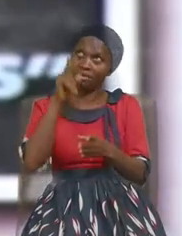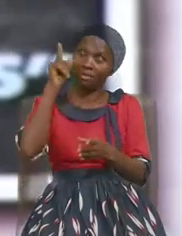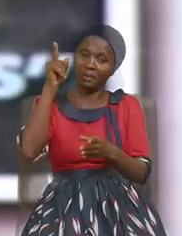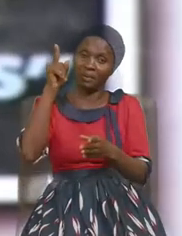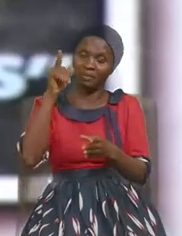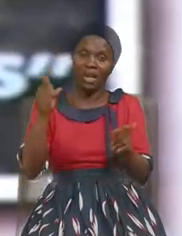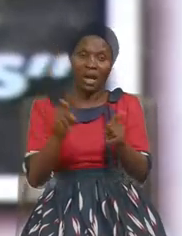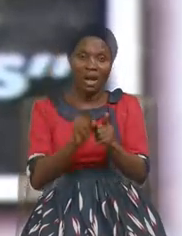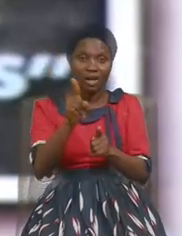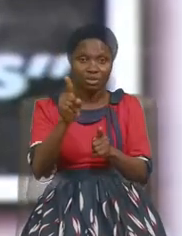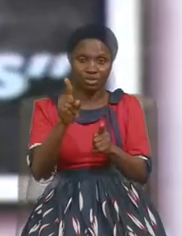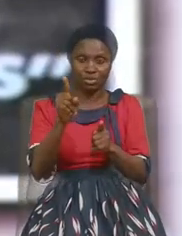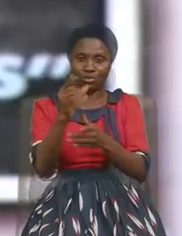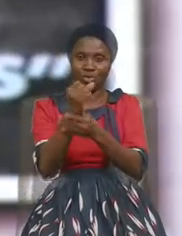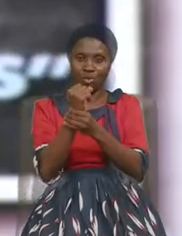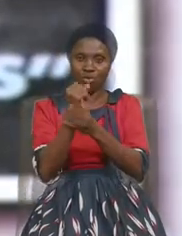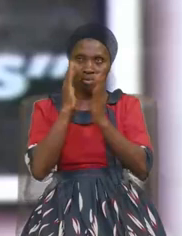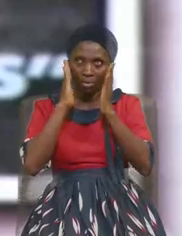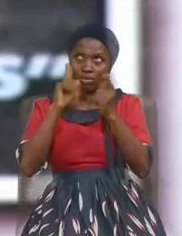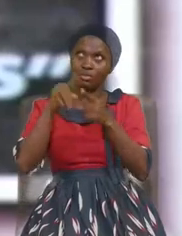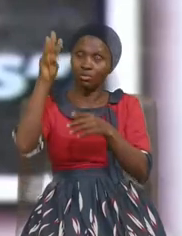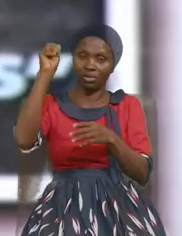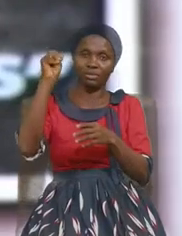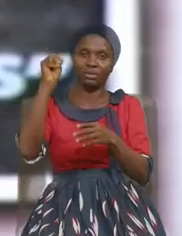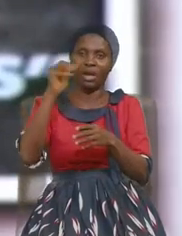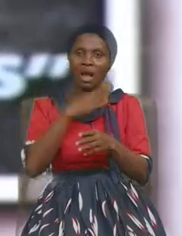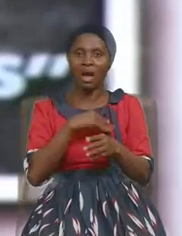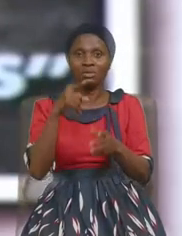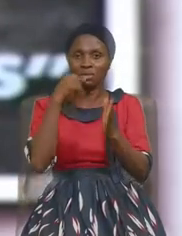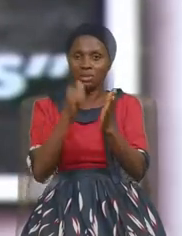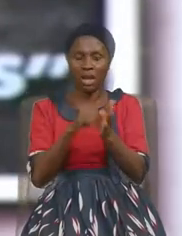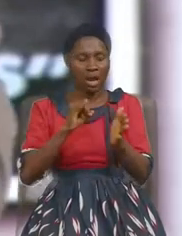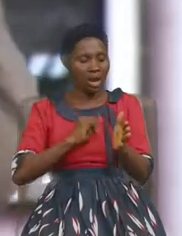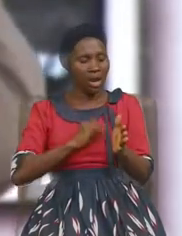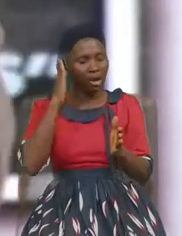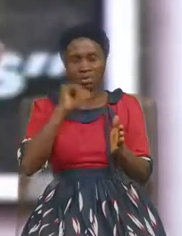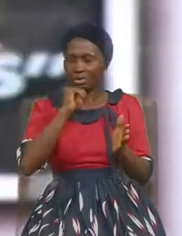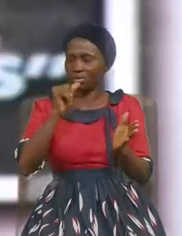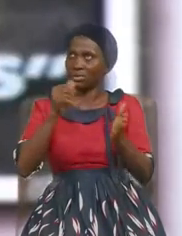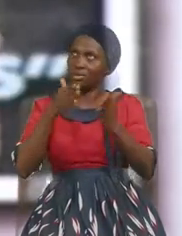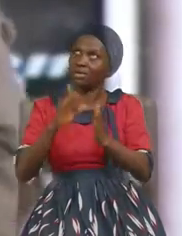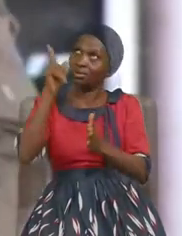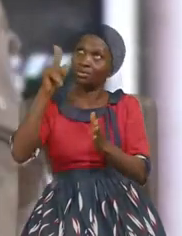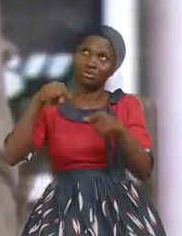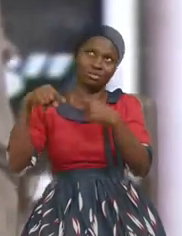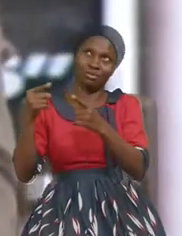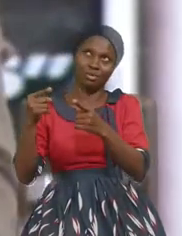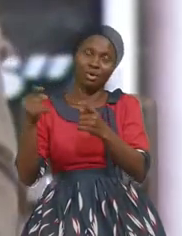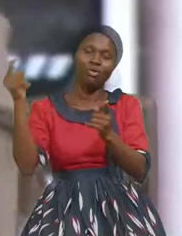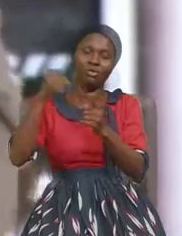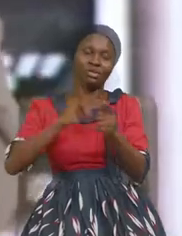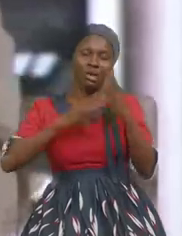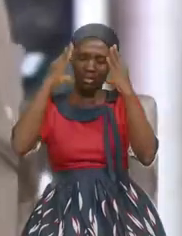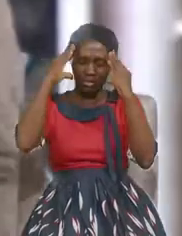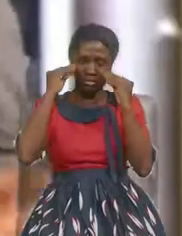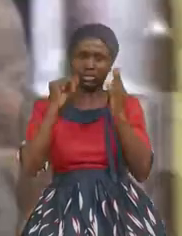tu t'attaches à lui, et tu dis, je ne te laisserai point aller à moins que je ne l'expérimente. Et